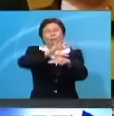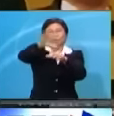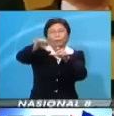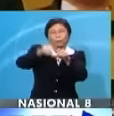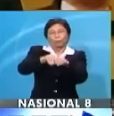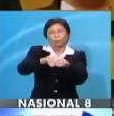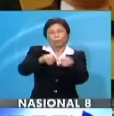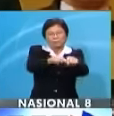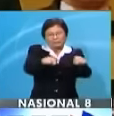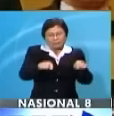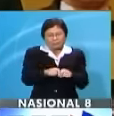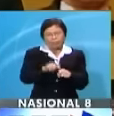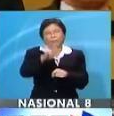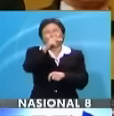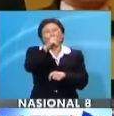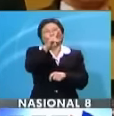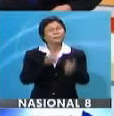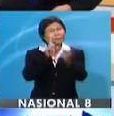Kuala Krai.